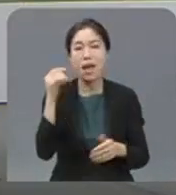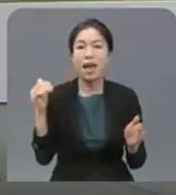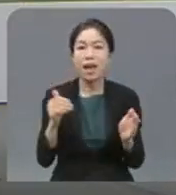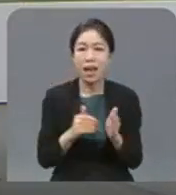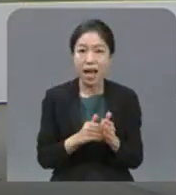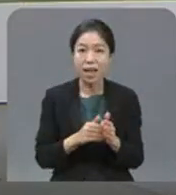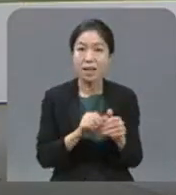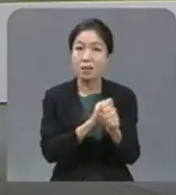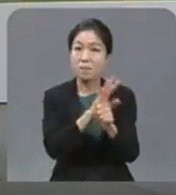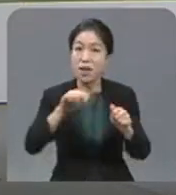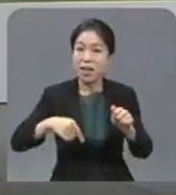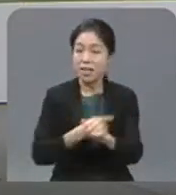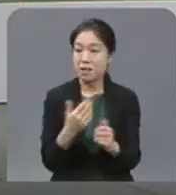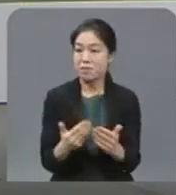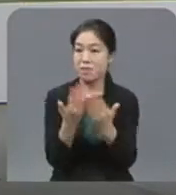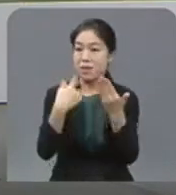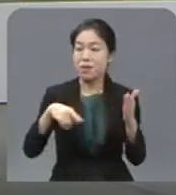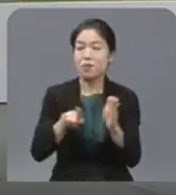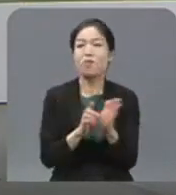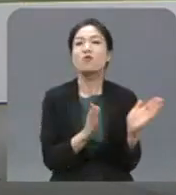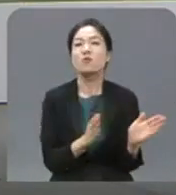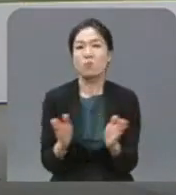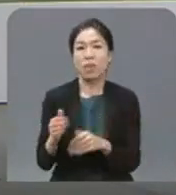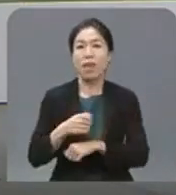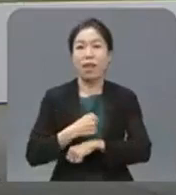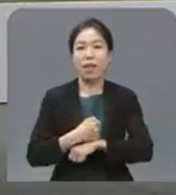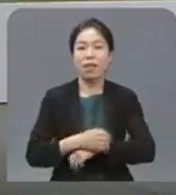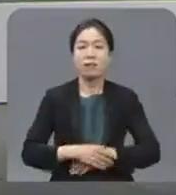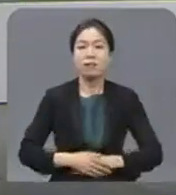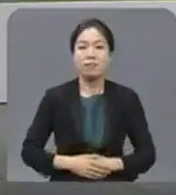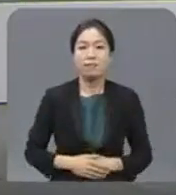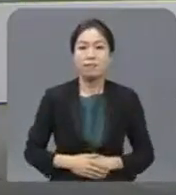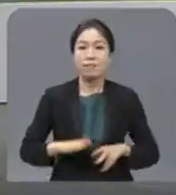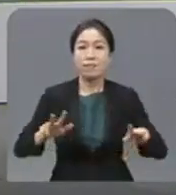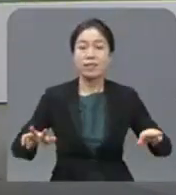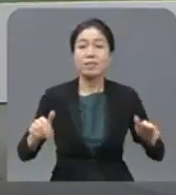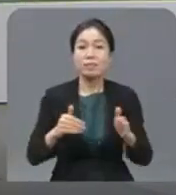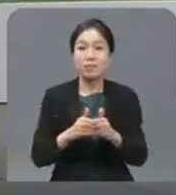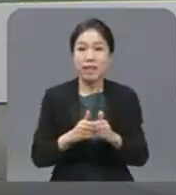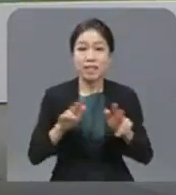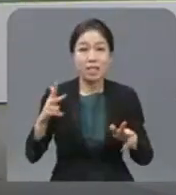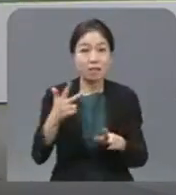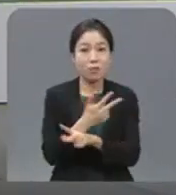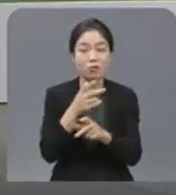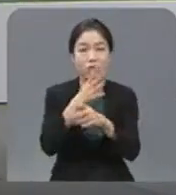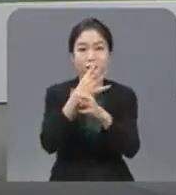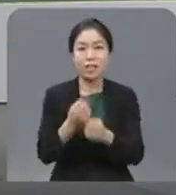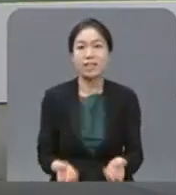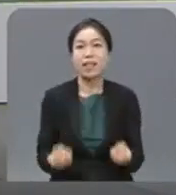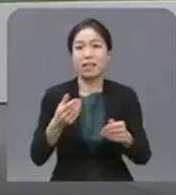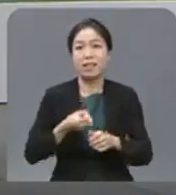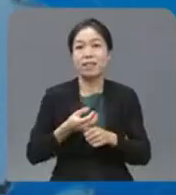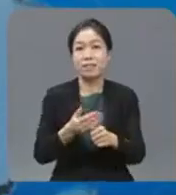비엔날레는 또 다른 도약을 위한 준비에 들어갑니다 지금까지 이주 이슈였습니다